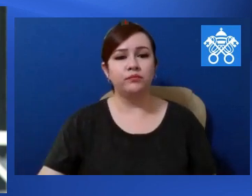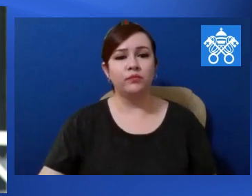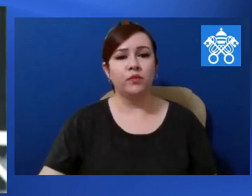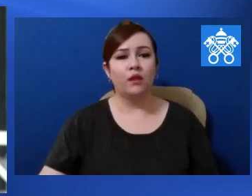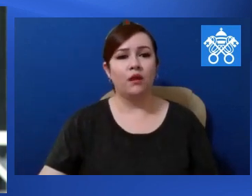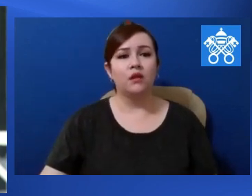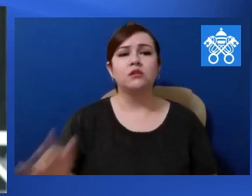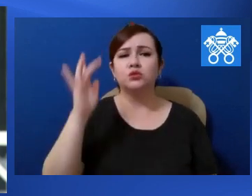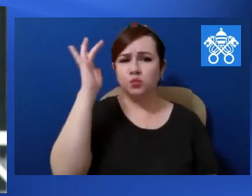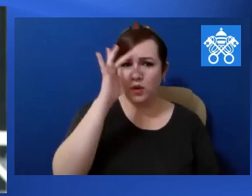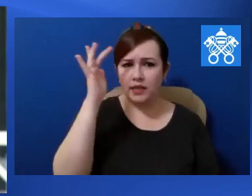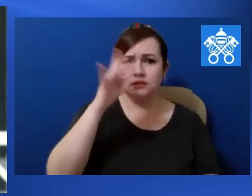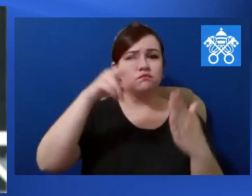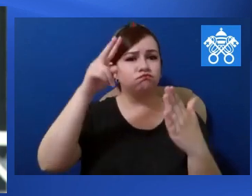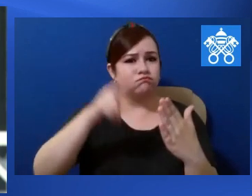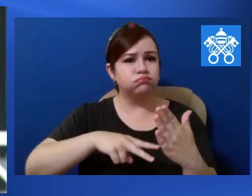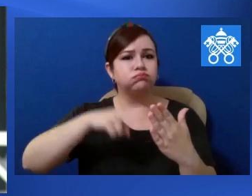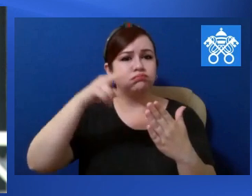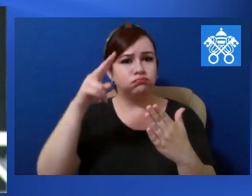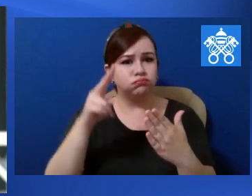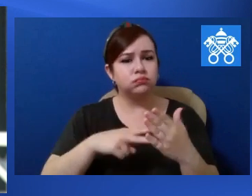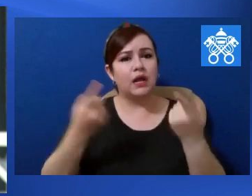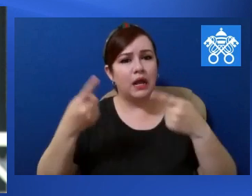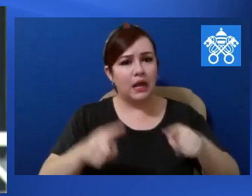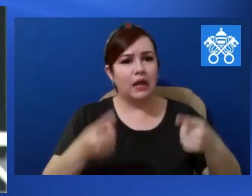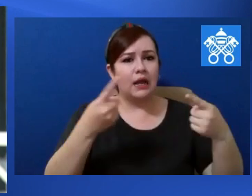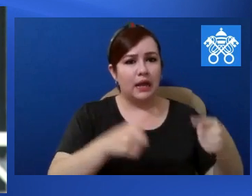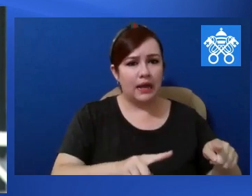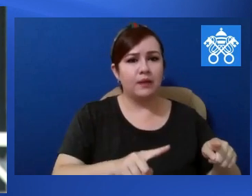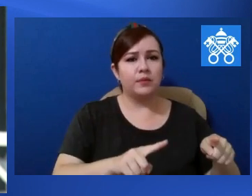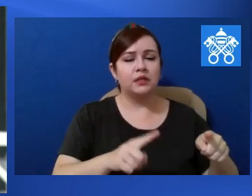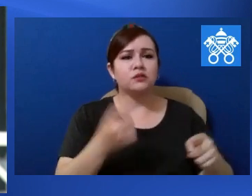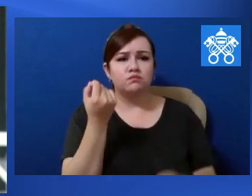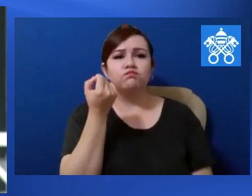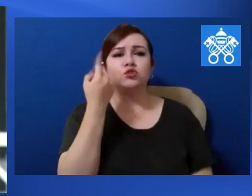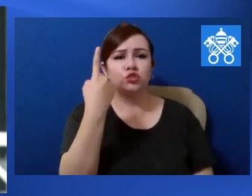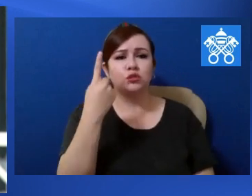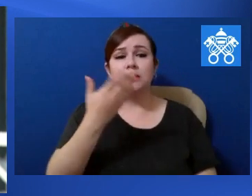di evangelizzazione. È una grande forma di evangelizzazione.